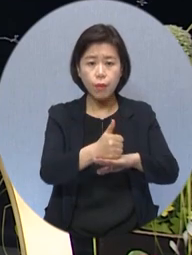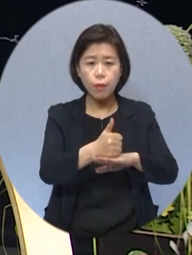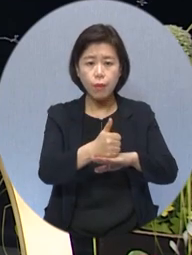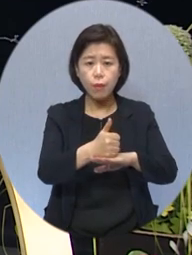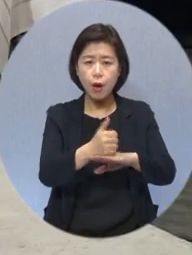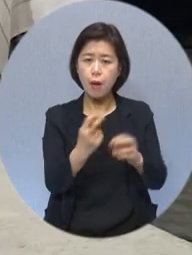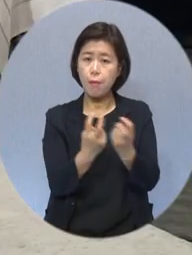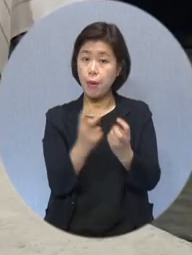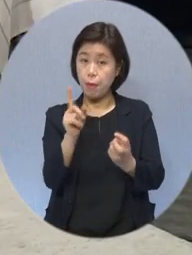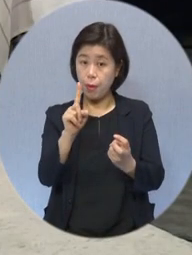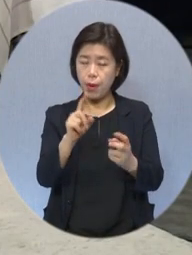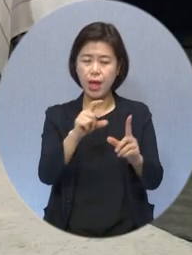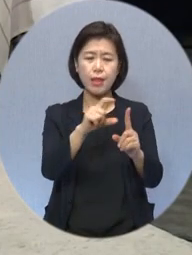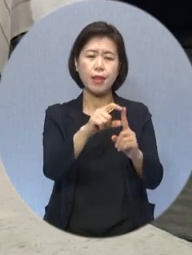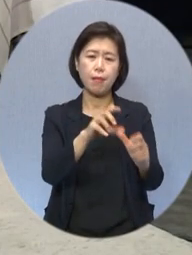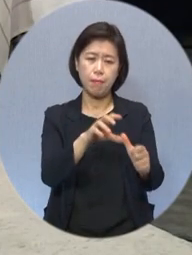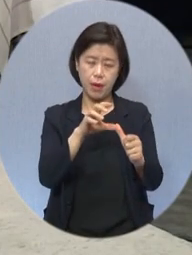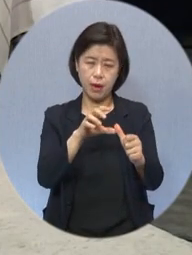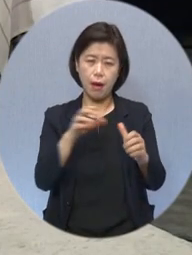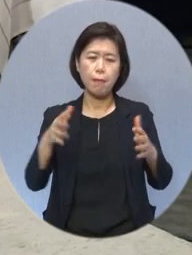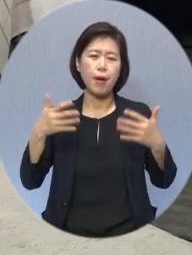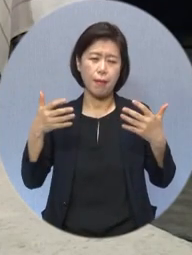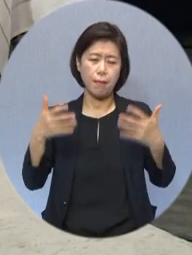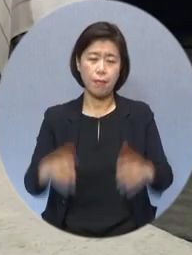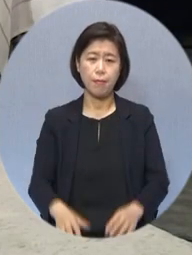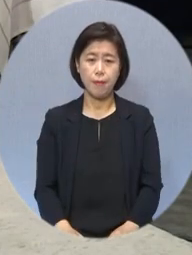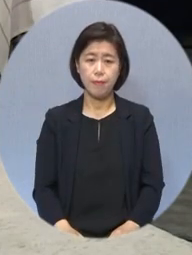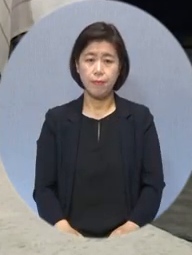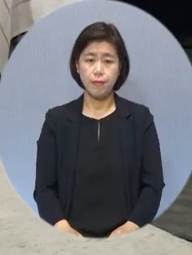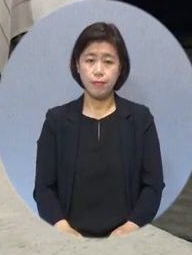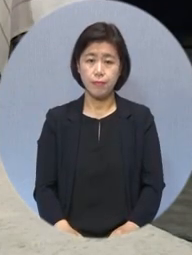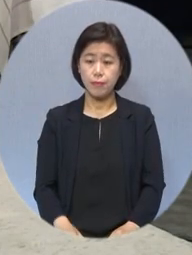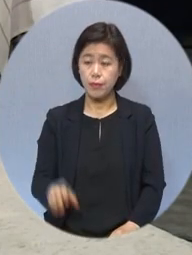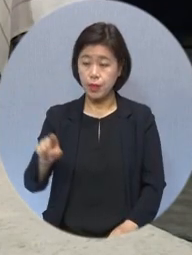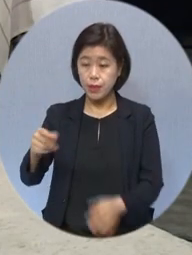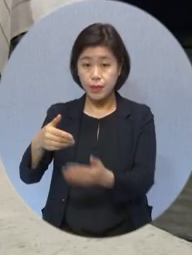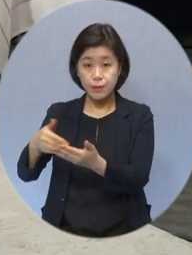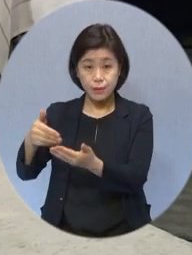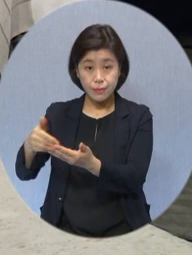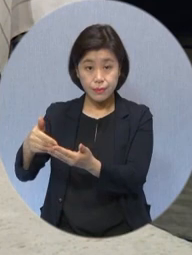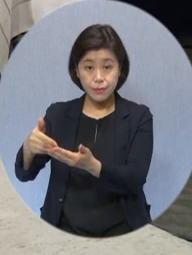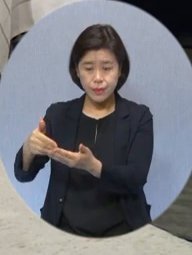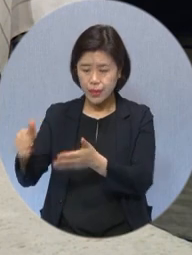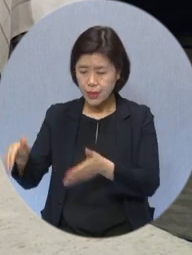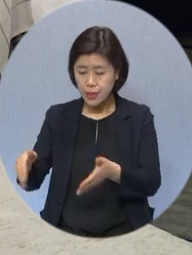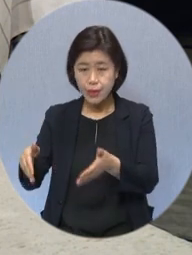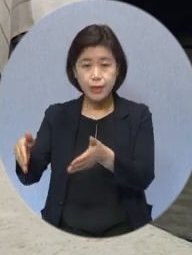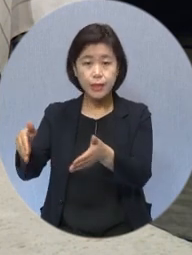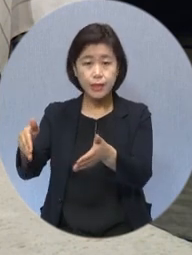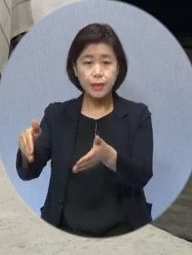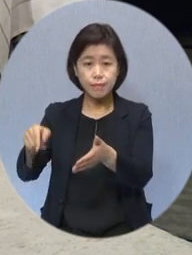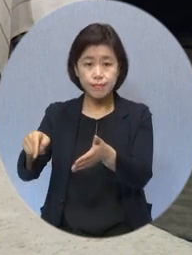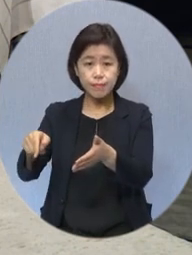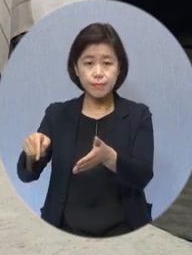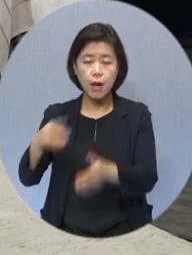있습니다. 박수근의 작품 길은 우리 어머니의 거칠고 핍진한